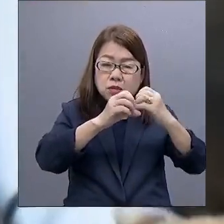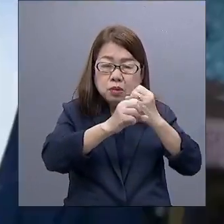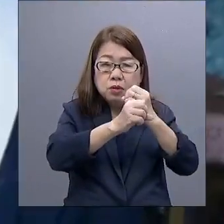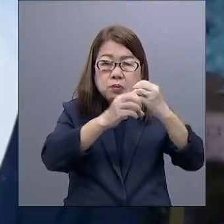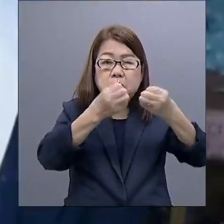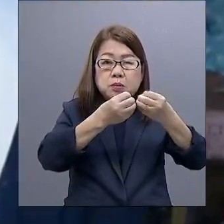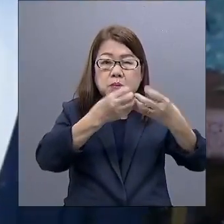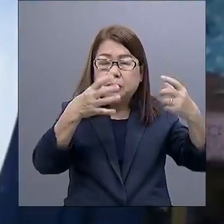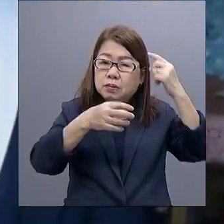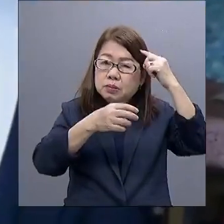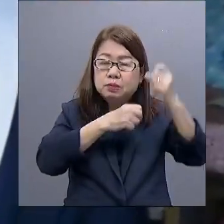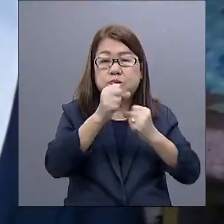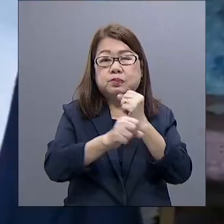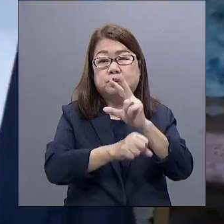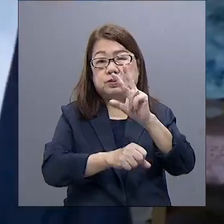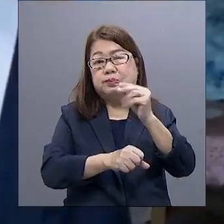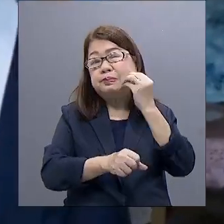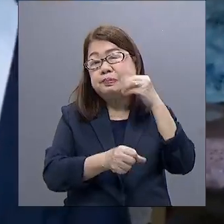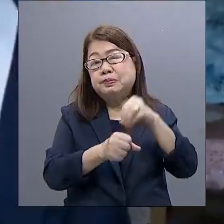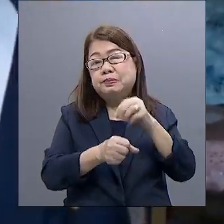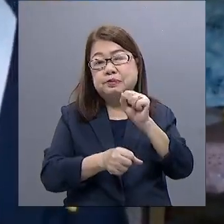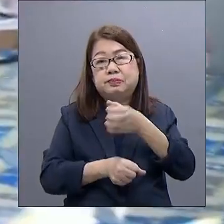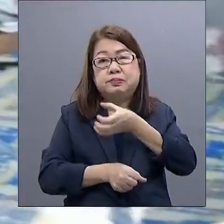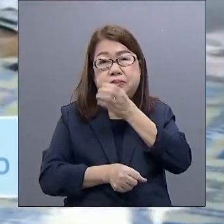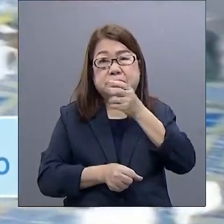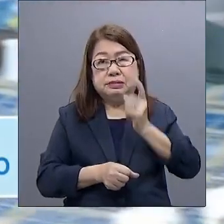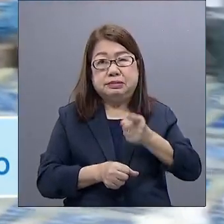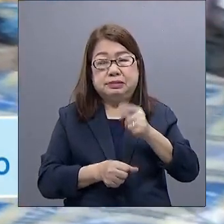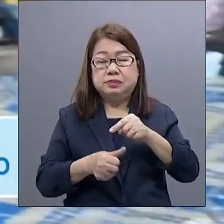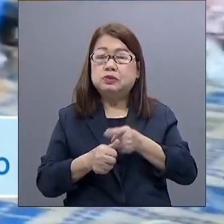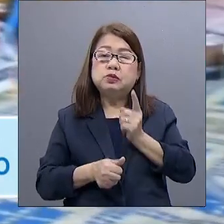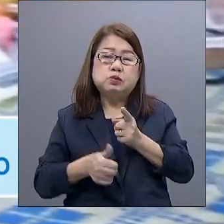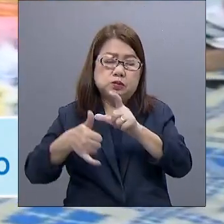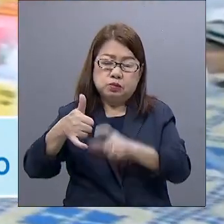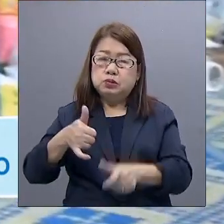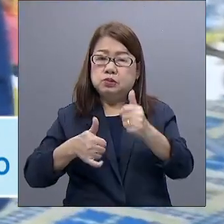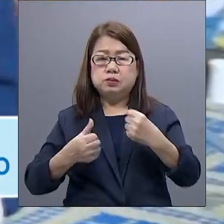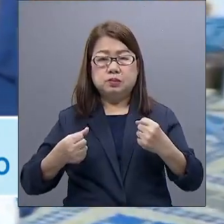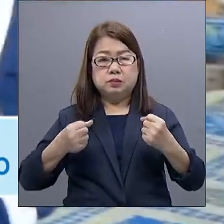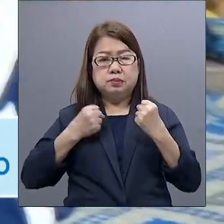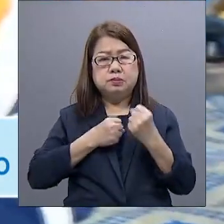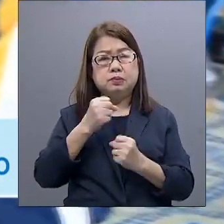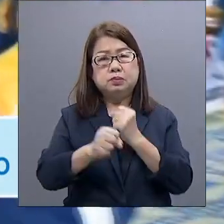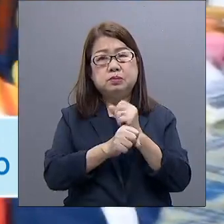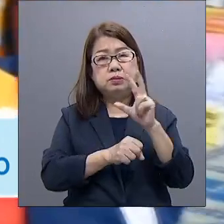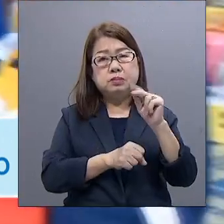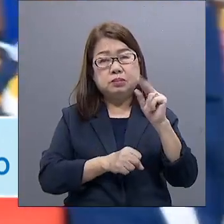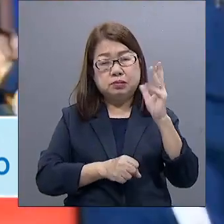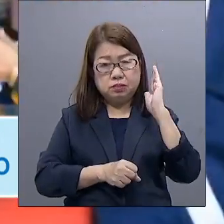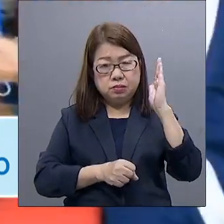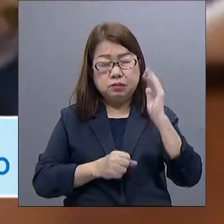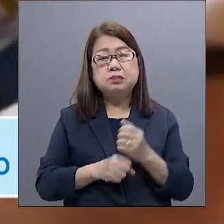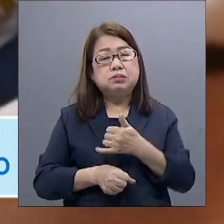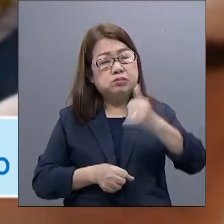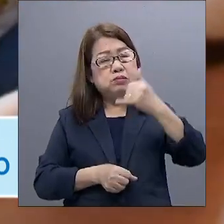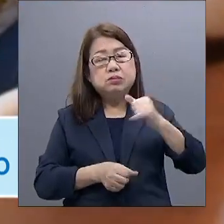ที่จัหดศาตแก้วขอคามช่วยเหลือมานะคะเดิมผู้ปยรายนี้เป็คนปกติร่างกายแข็งแรงดีอายุ 30 ปีเท่านั้นเองทำงาน